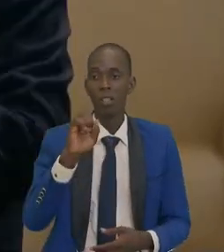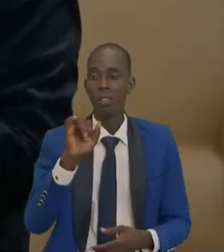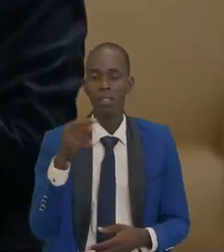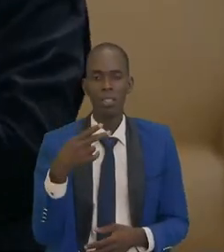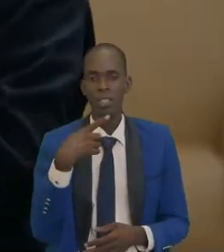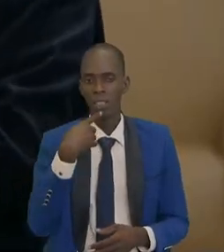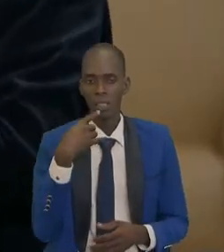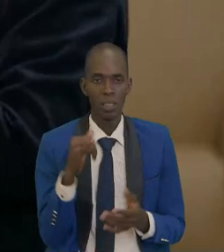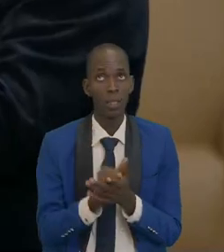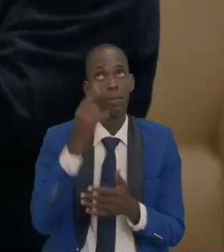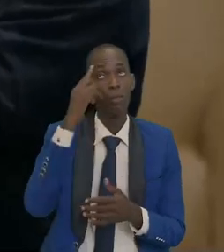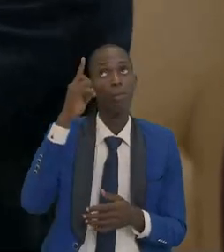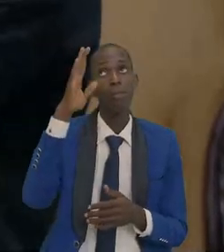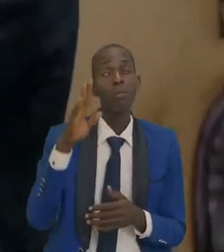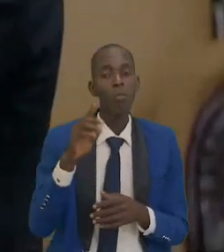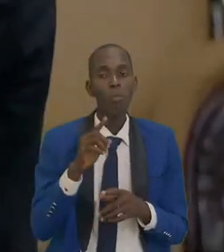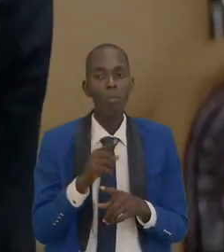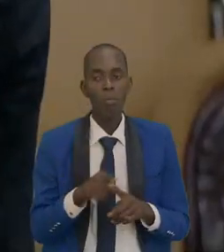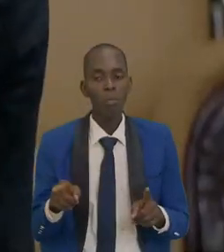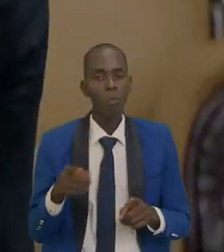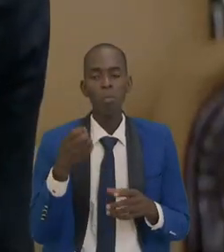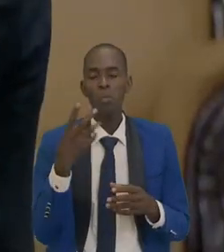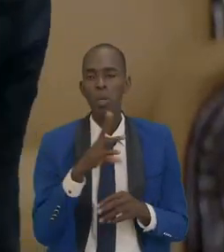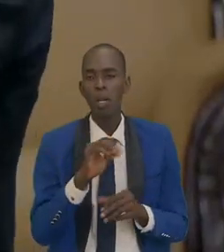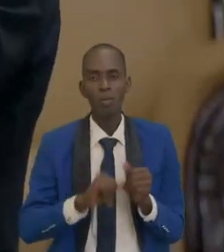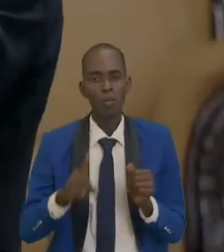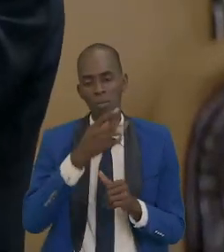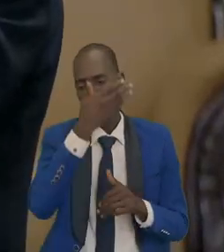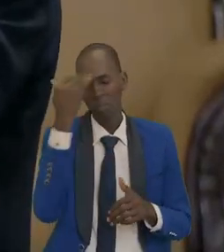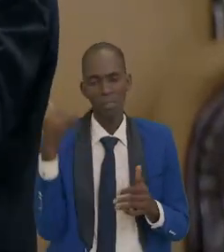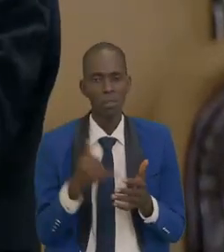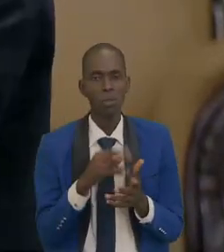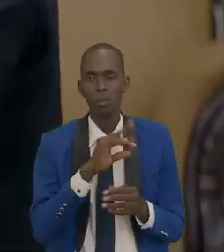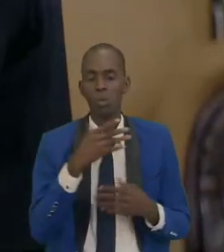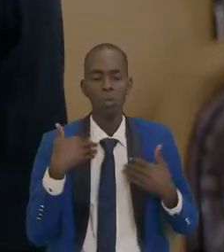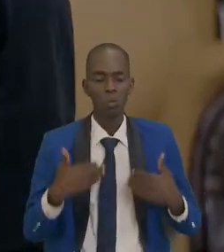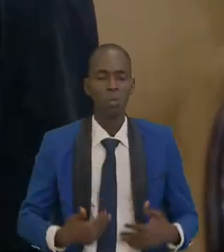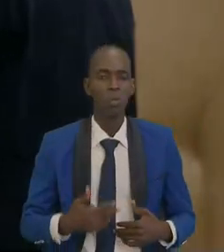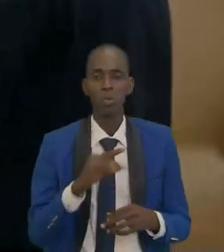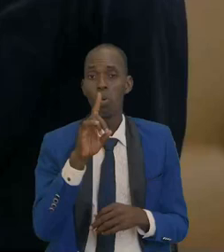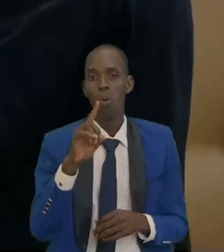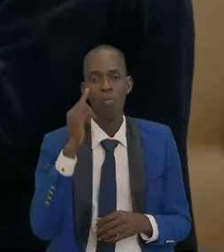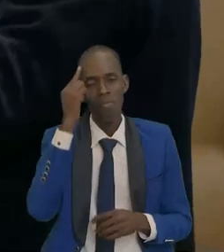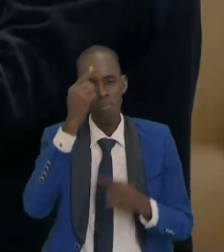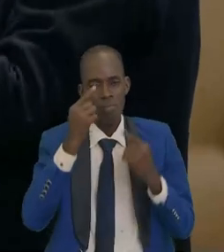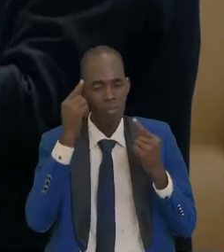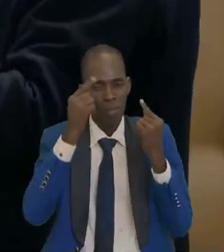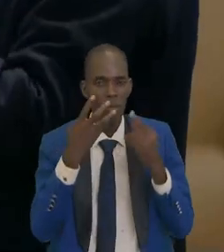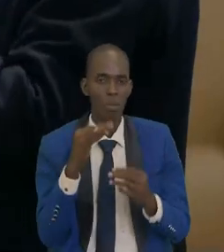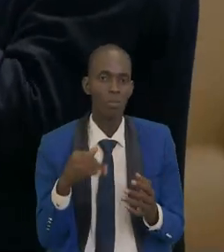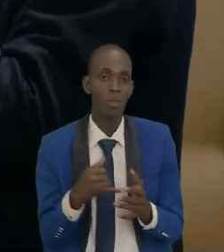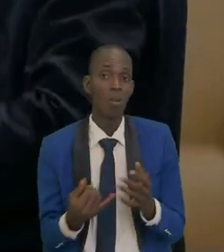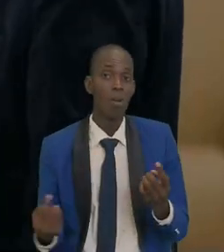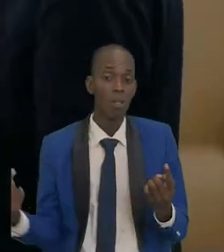Personne n'a pensé à cela. Des années se sont écoulées. Personne n'a pensé à cela.